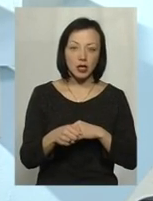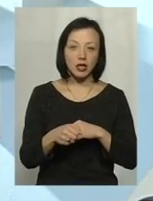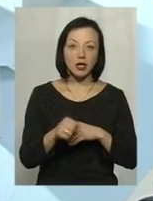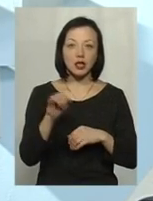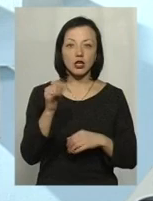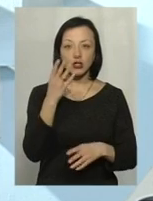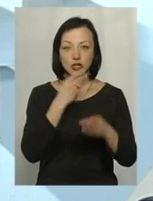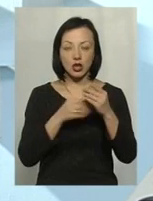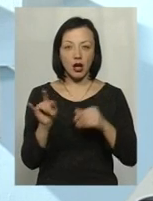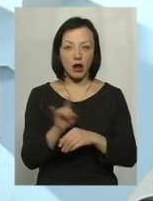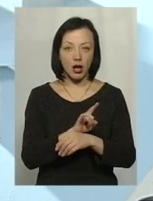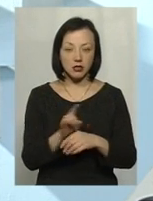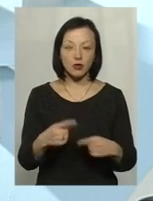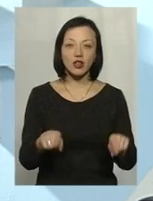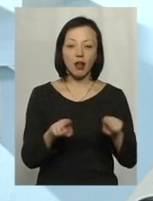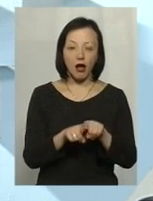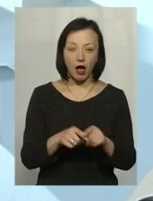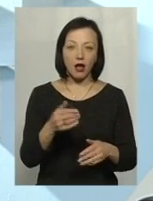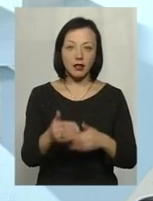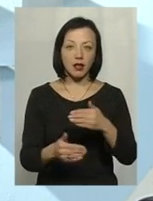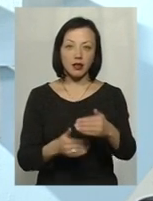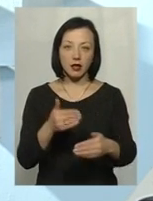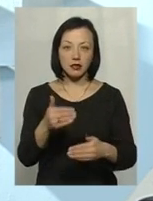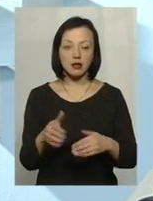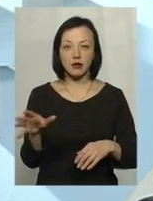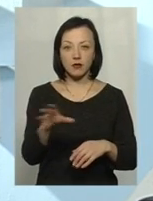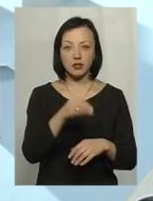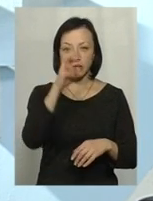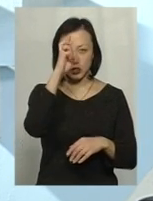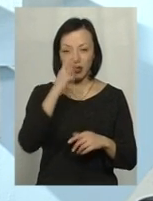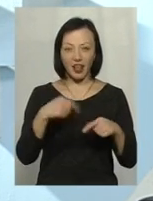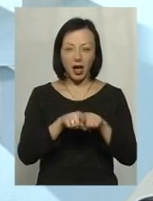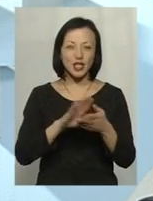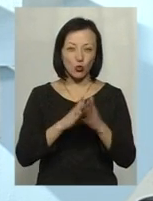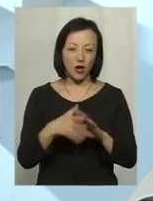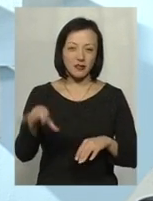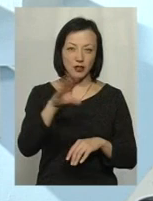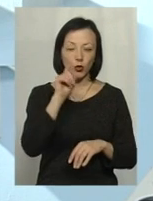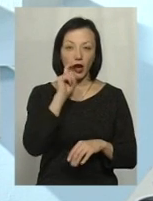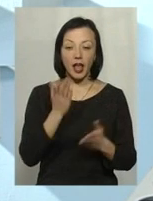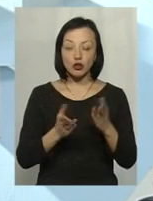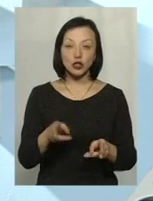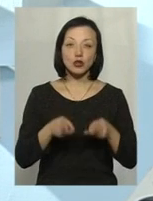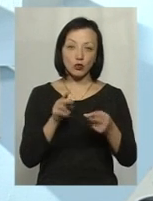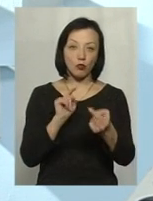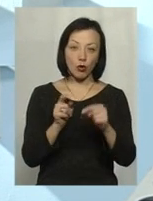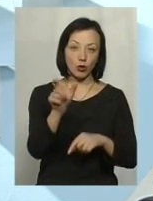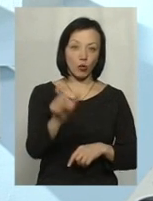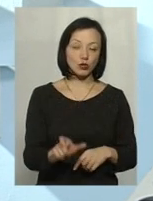та шахрайство. І така тенденція сьогодні є по державі. Якщо злочини проти особи